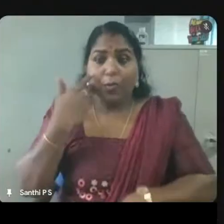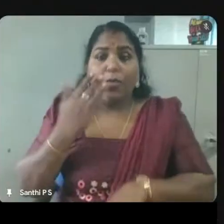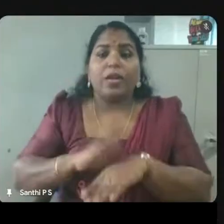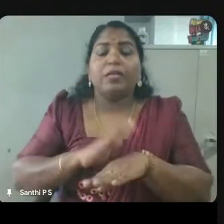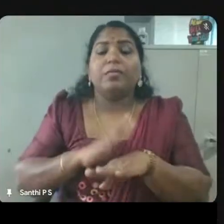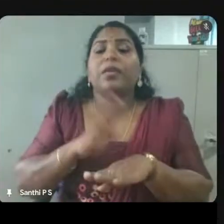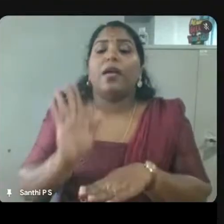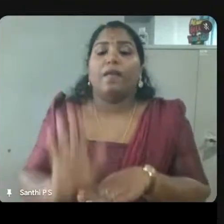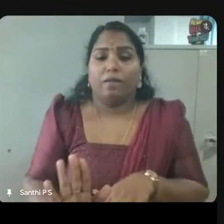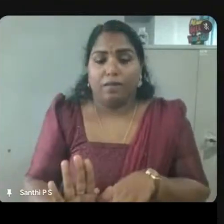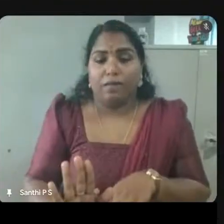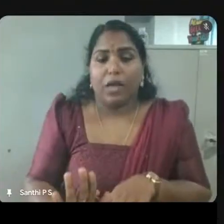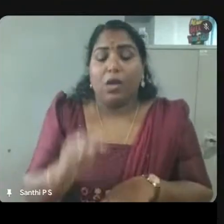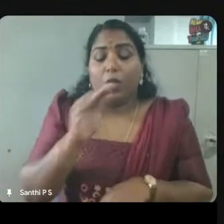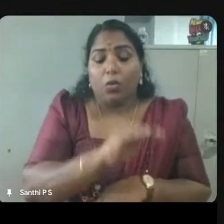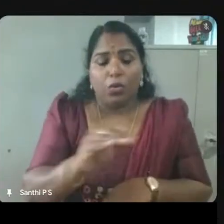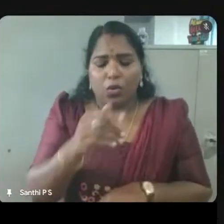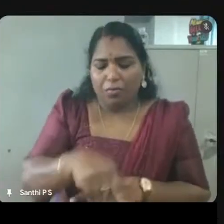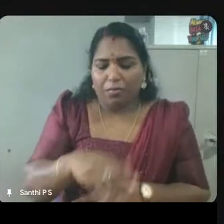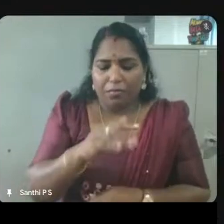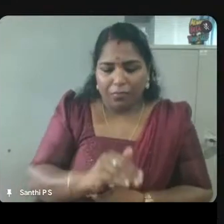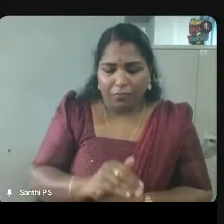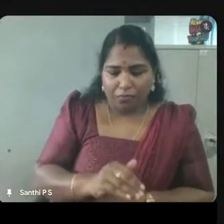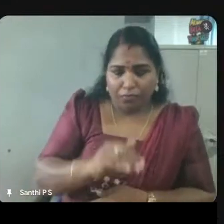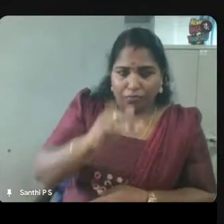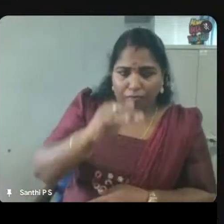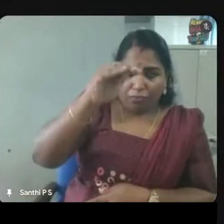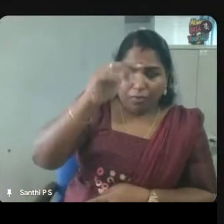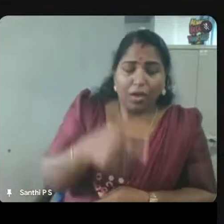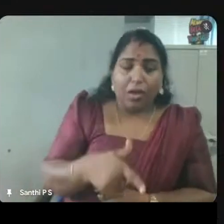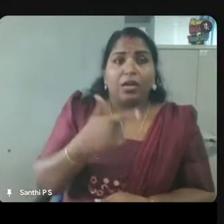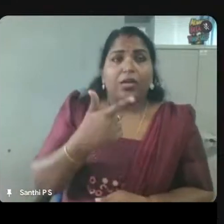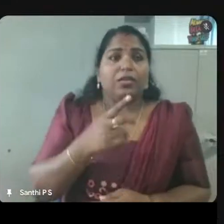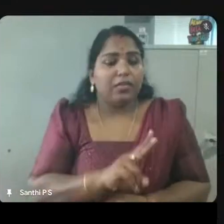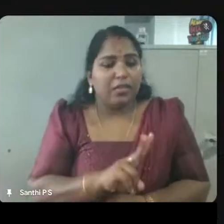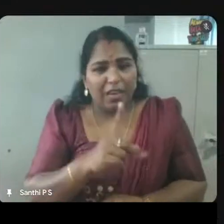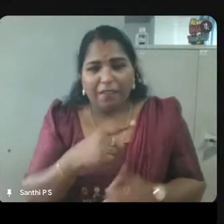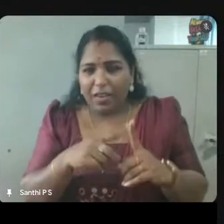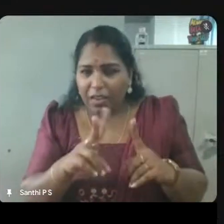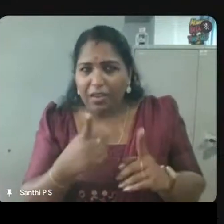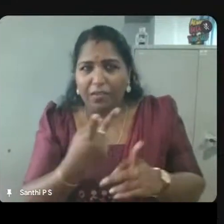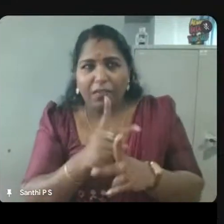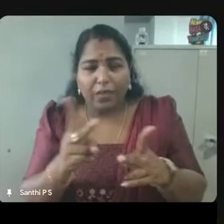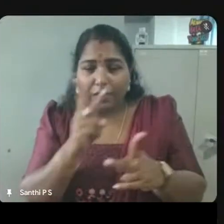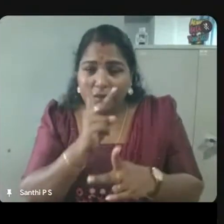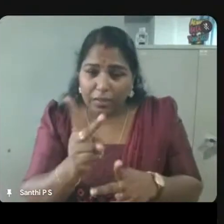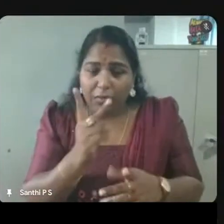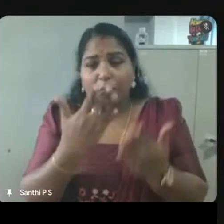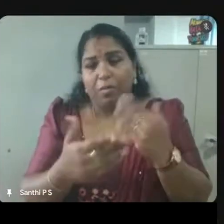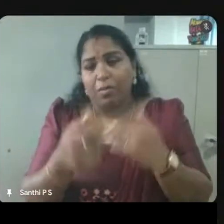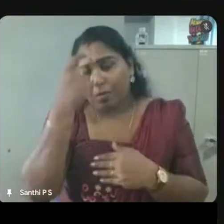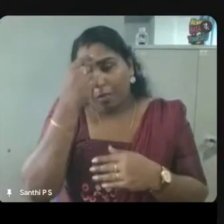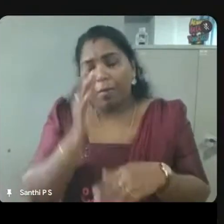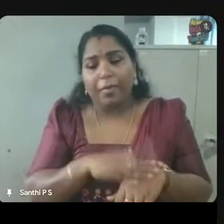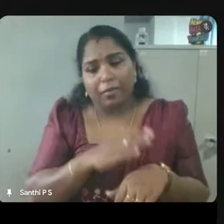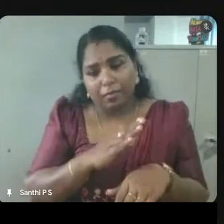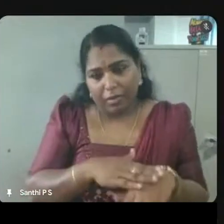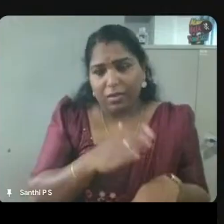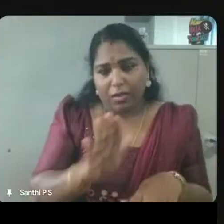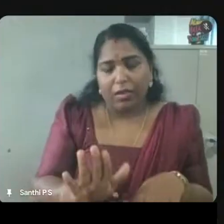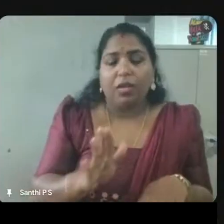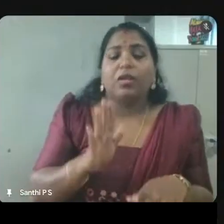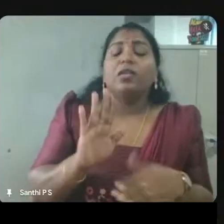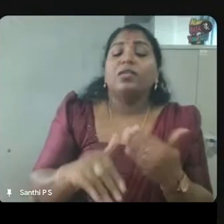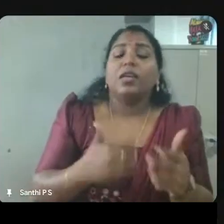തന്നെ മയോപ്പിയ കൂടാനുള്ള ഒരു കാരണമാണ്. പക്ഷെ വളർച്ച നമുക്ക് കൺട്രോൾ ചെയ്യാൻ പറ്റില്ല, അത് നോൺ മോഡിഫയബിൾ ഫാക്ടറാണ്. പക്ഷെ മോഡിഫയബിൾ ഫാക്ടേഴ്സ്,